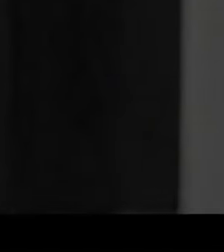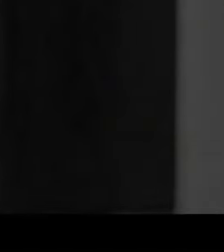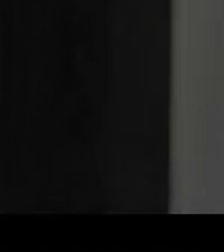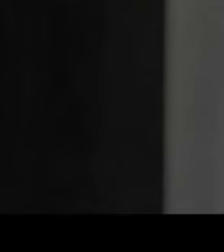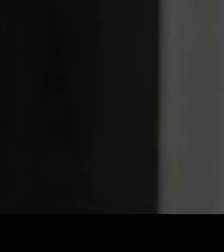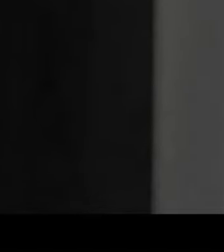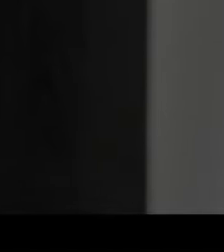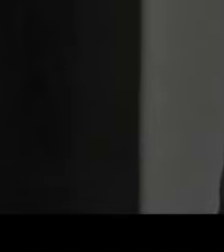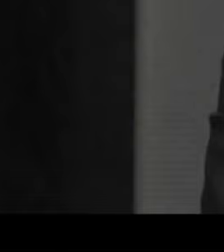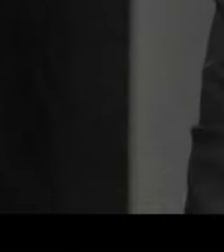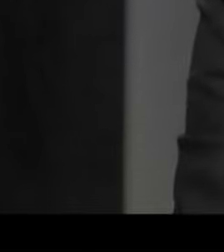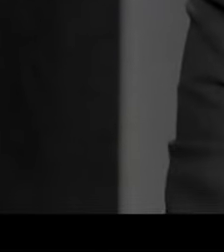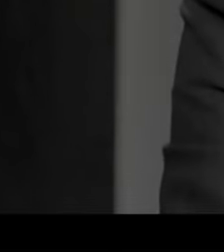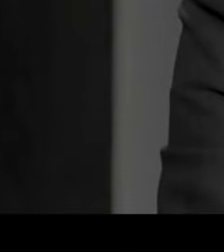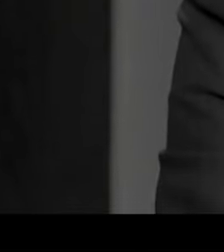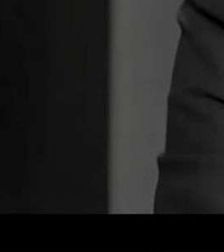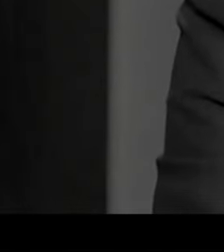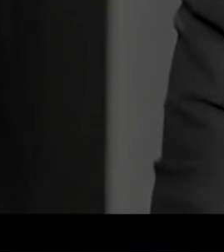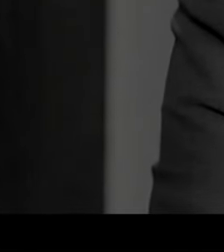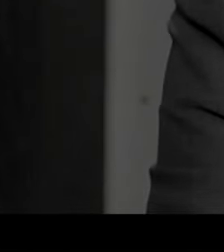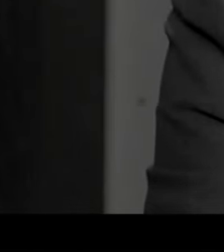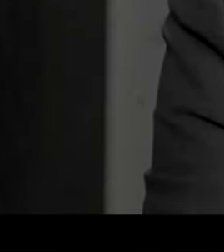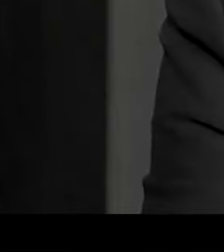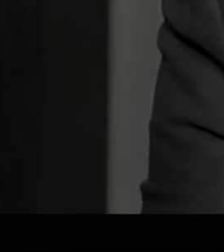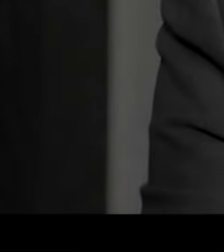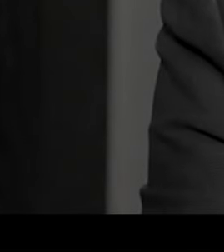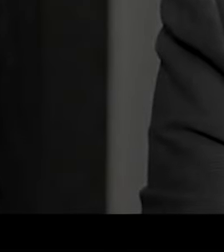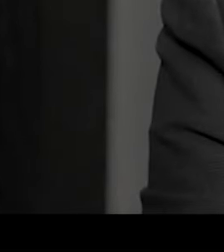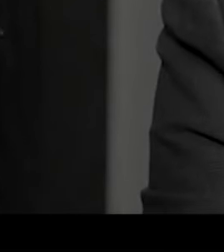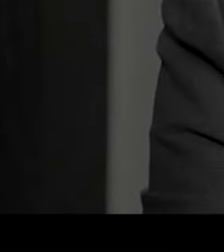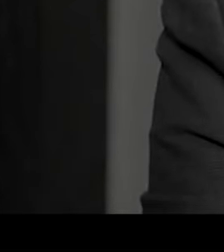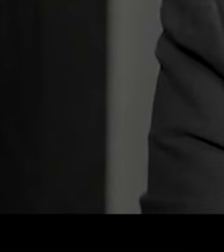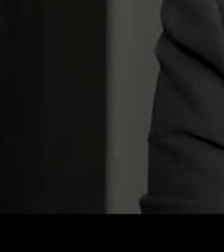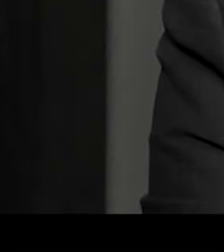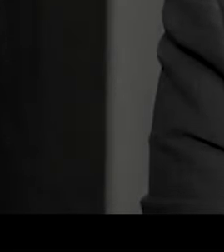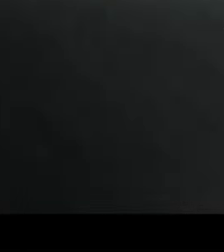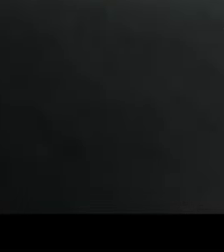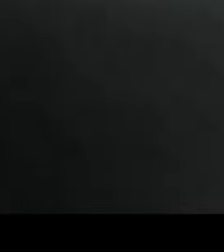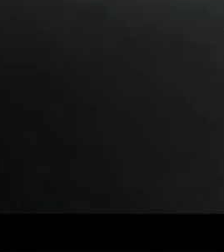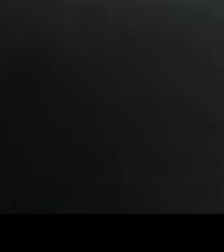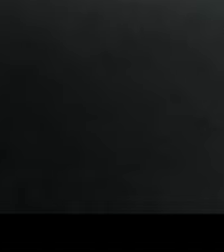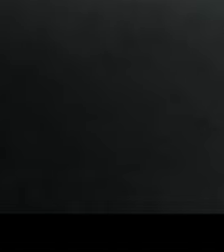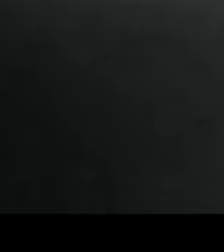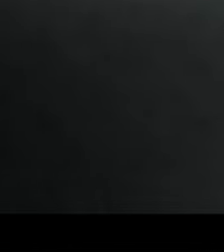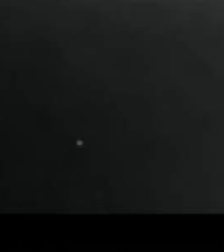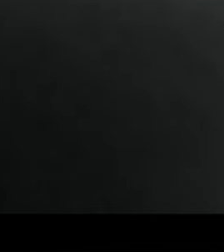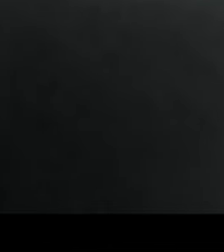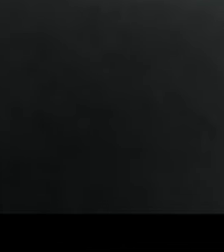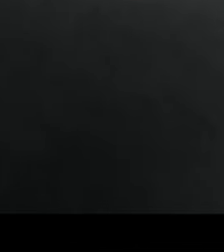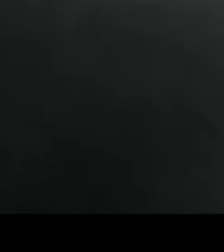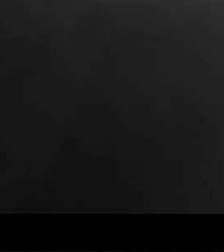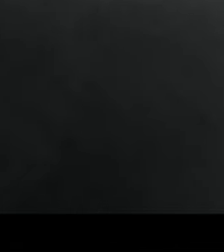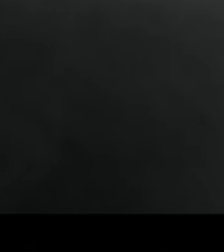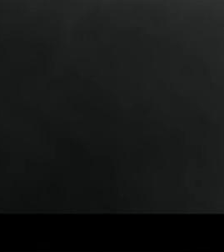عيني بترف وراسي بتلف وعقله فاضله دقيقة ويخف. عينه بترف وراسه